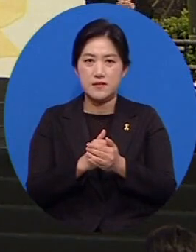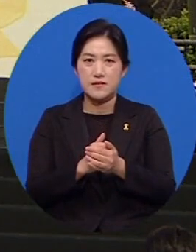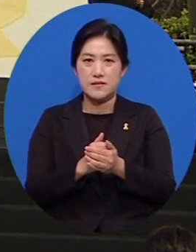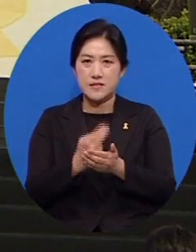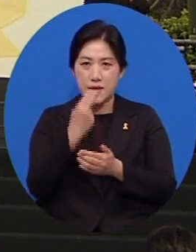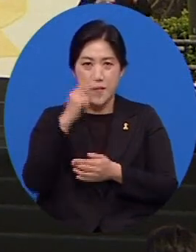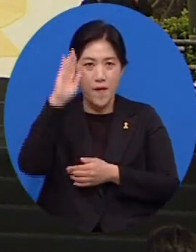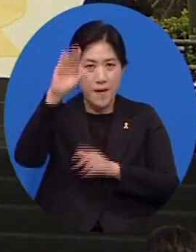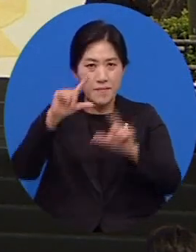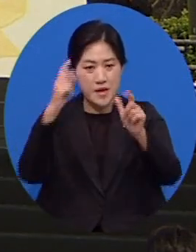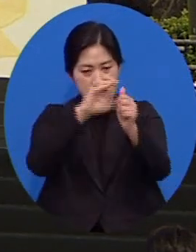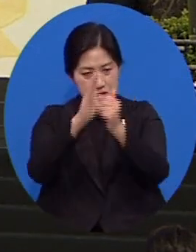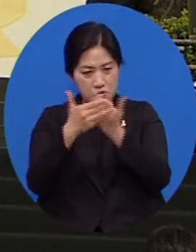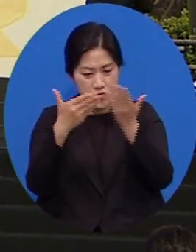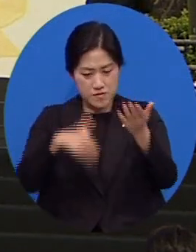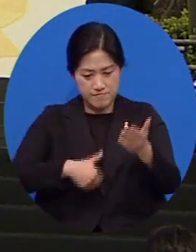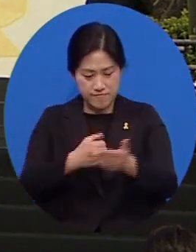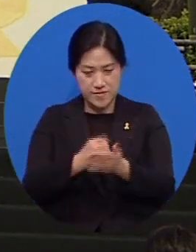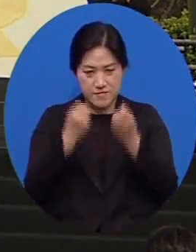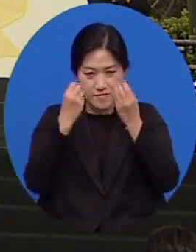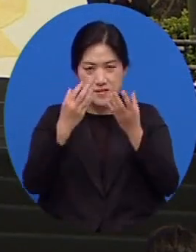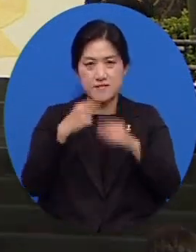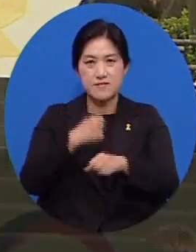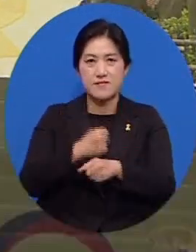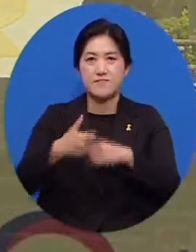다짐 또한 새롭게 합니다.